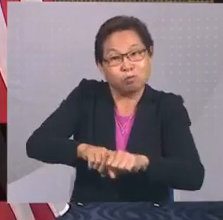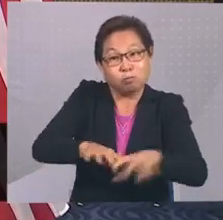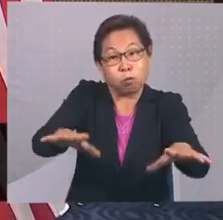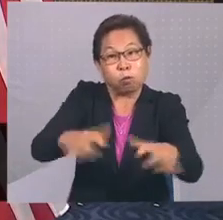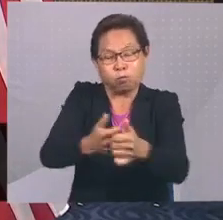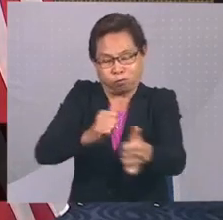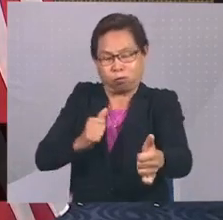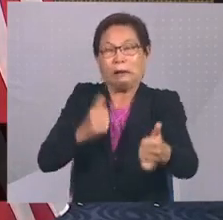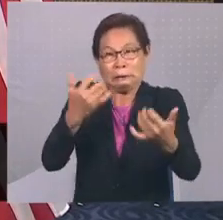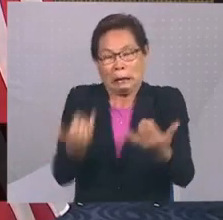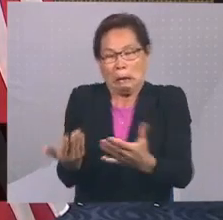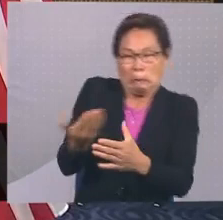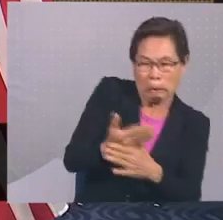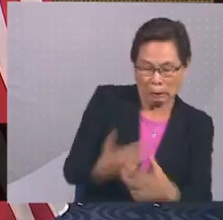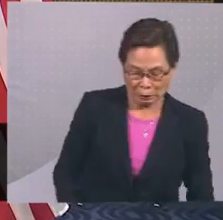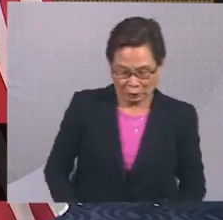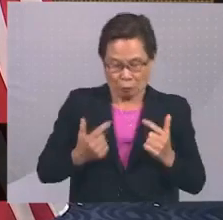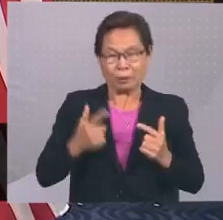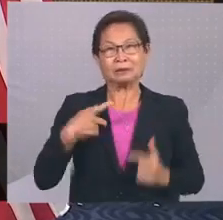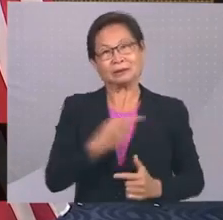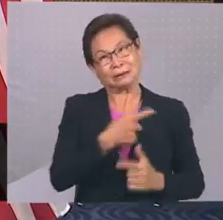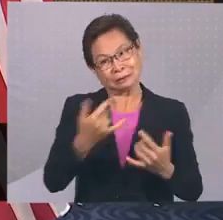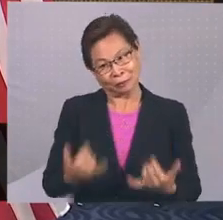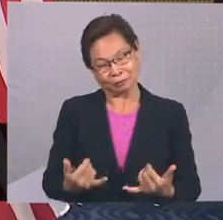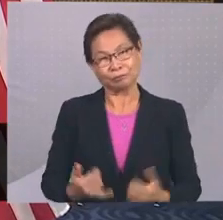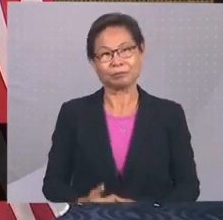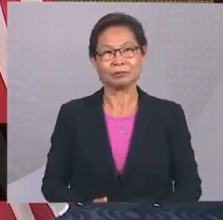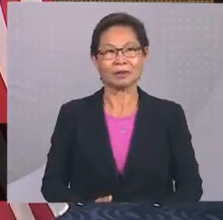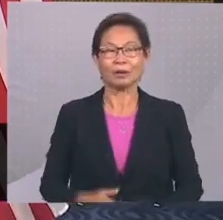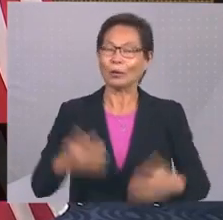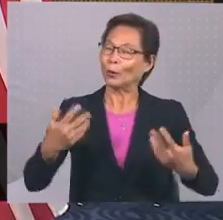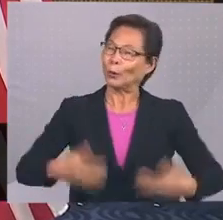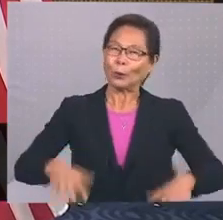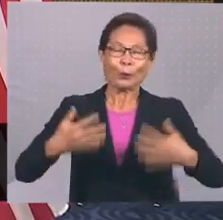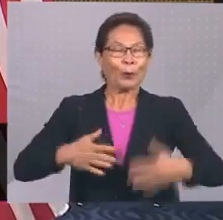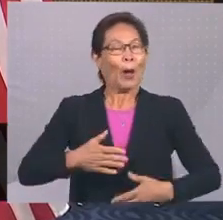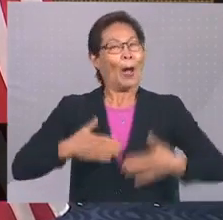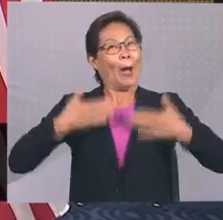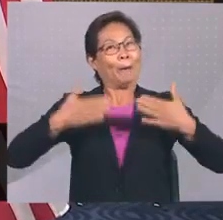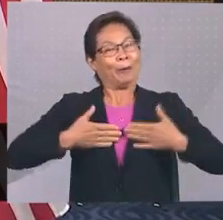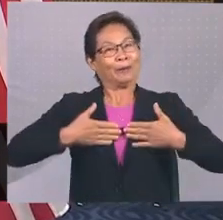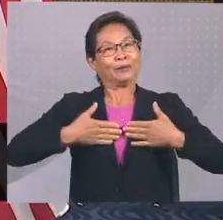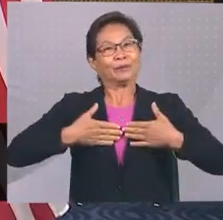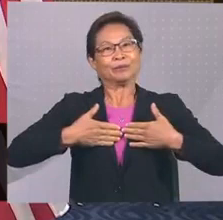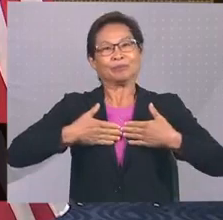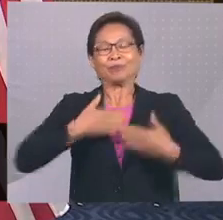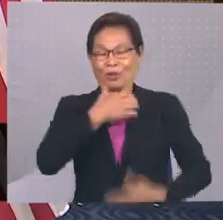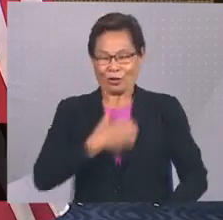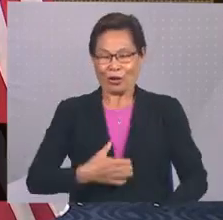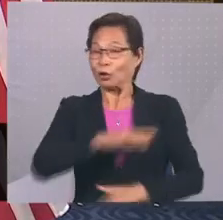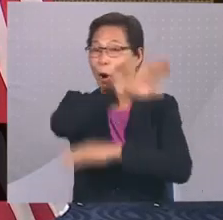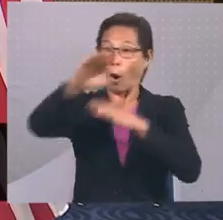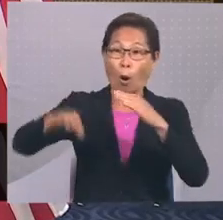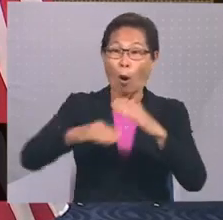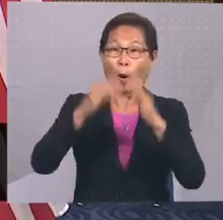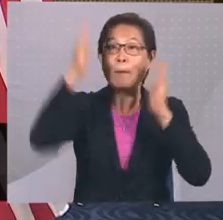mengancam kehidupan normal kita. It gave me a great pleasure to send my greetings to all Malaysian